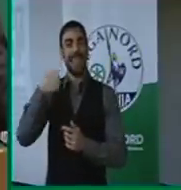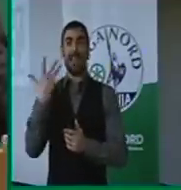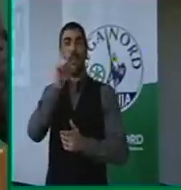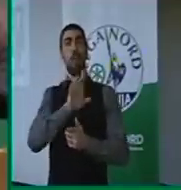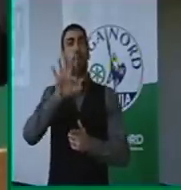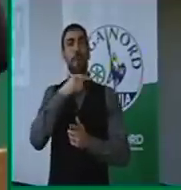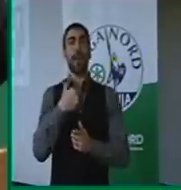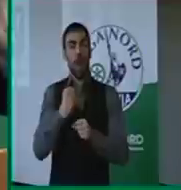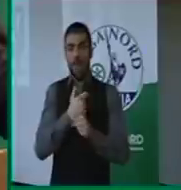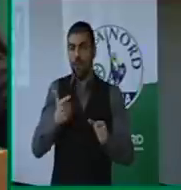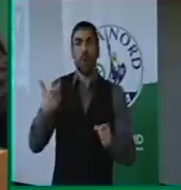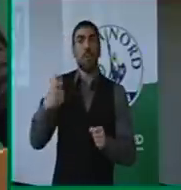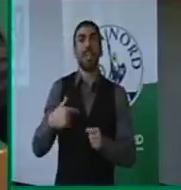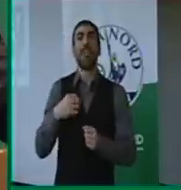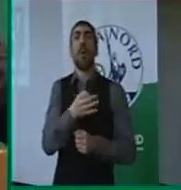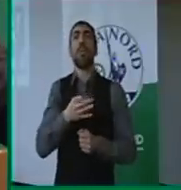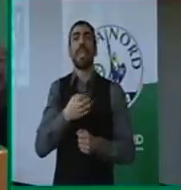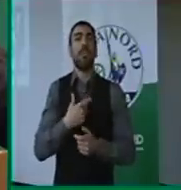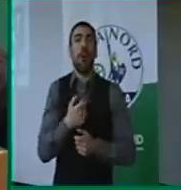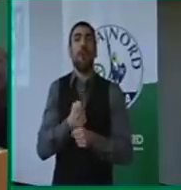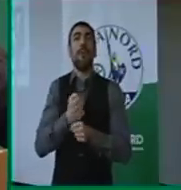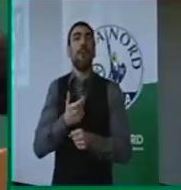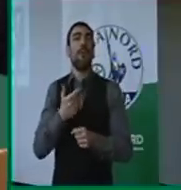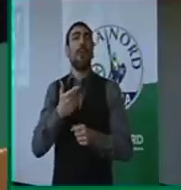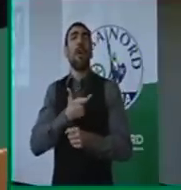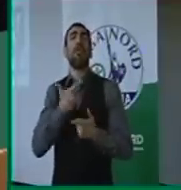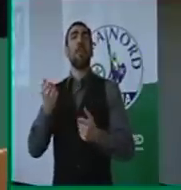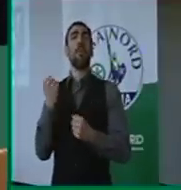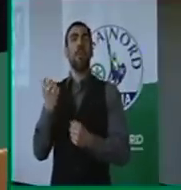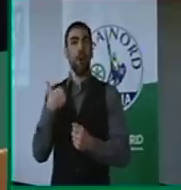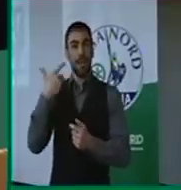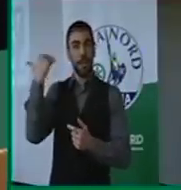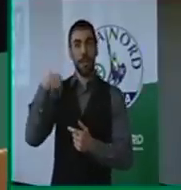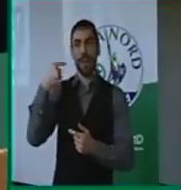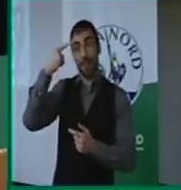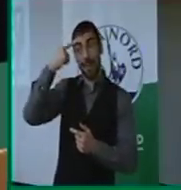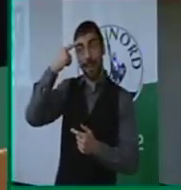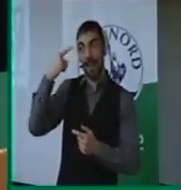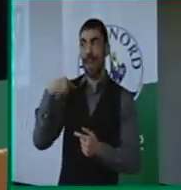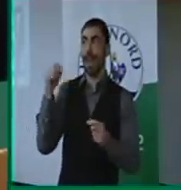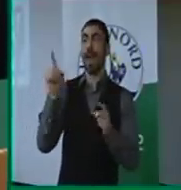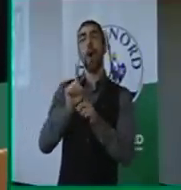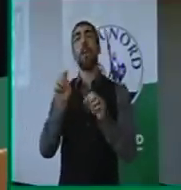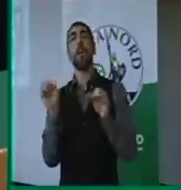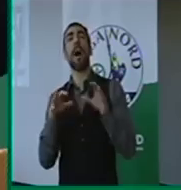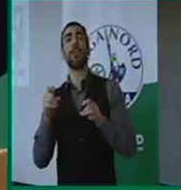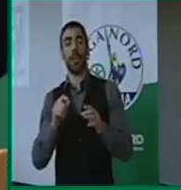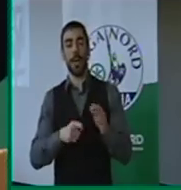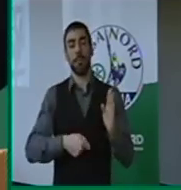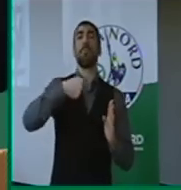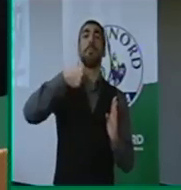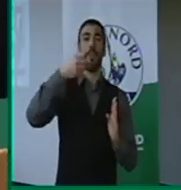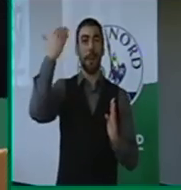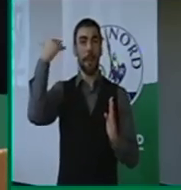Lombardo che non ha lavoro perché la sua moneta è troppo forte artificialmente forte ricordate gel l'abbiamo fatta alzare con la bacchetta magica Eh che è uguale all'Euro